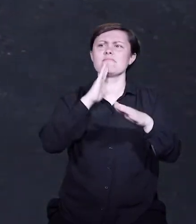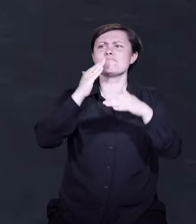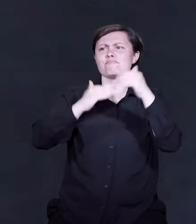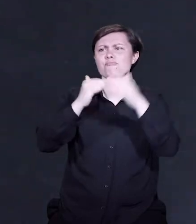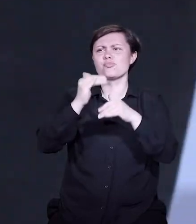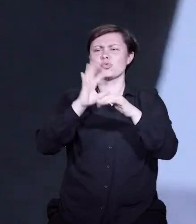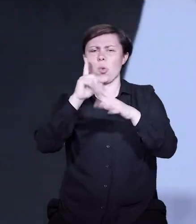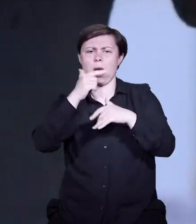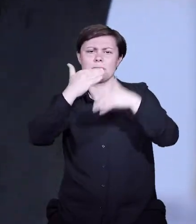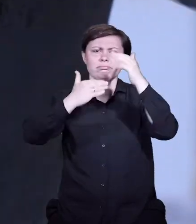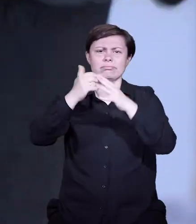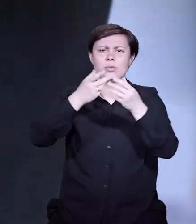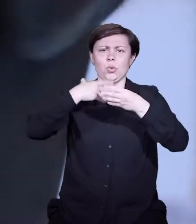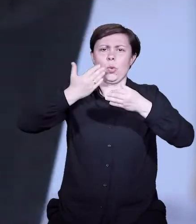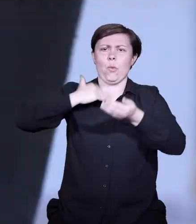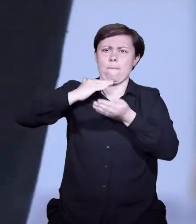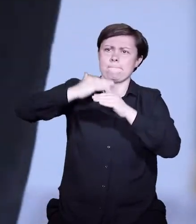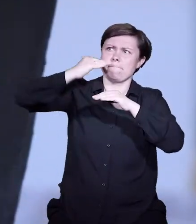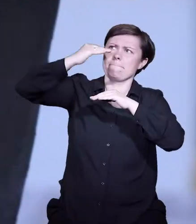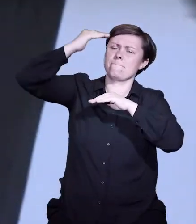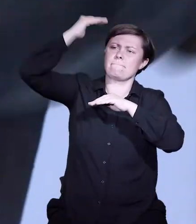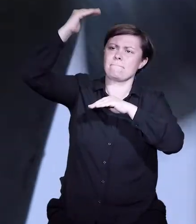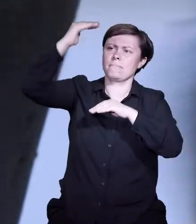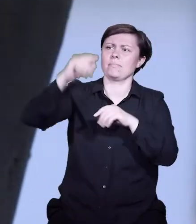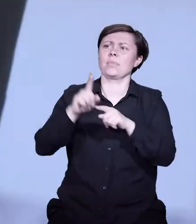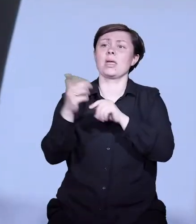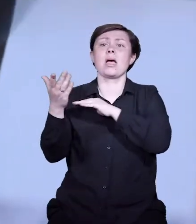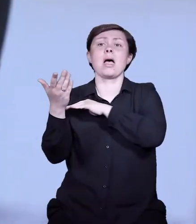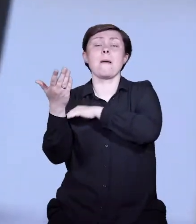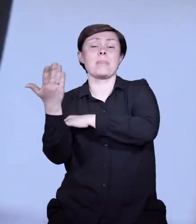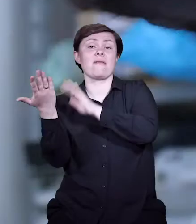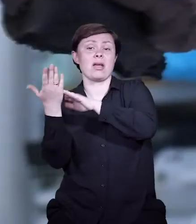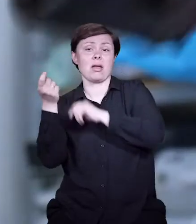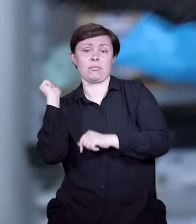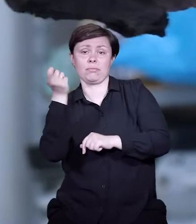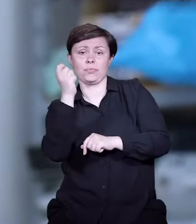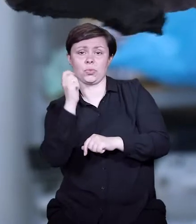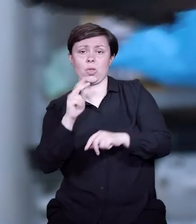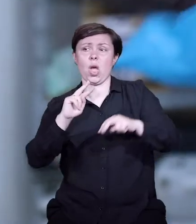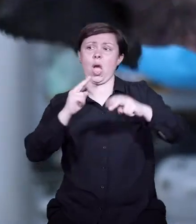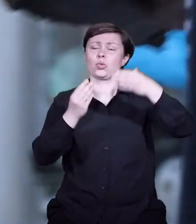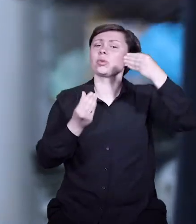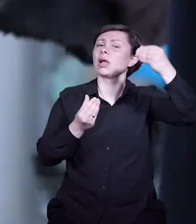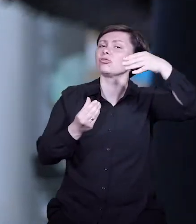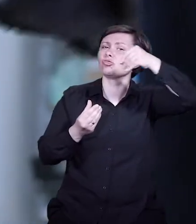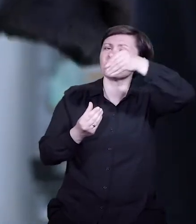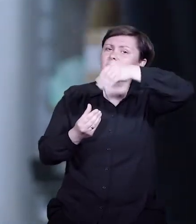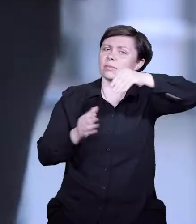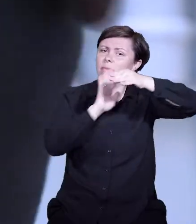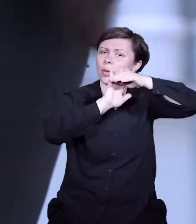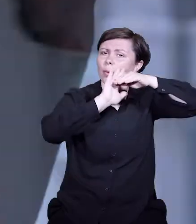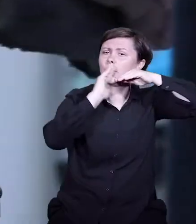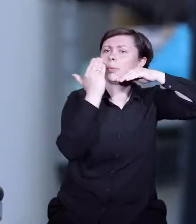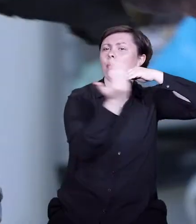to też strukturę tej rzeźby, która rośnie. Prawa ręka sklepuje, lewa ręka podtrzymuje i zagładza wnętrze